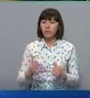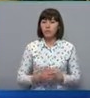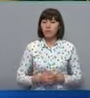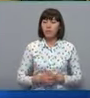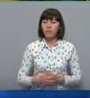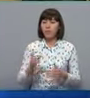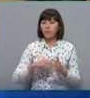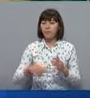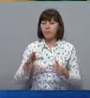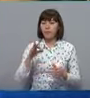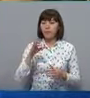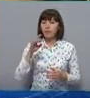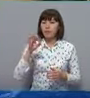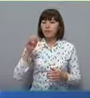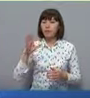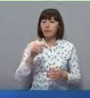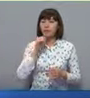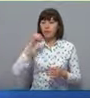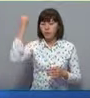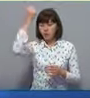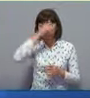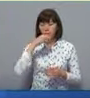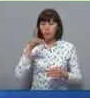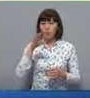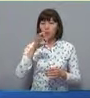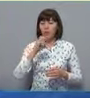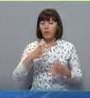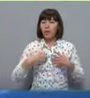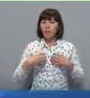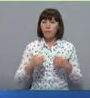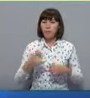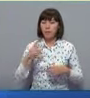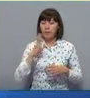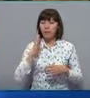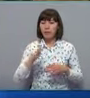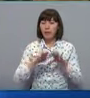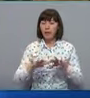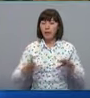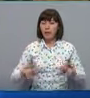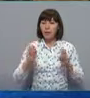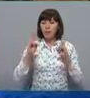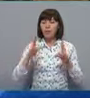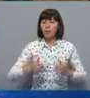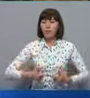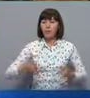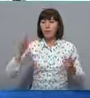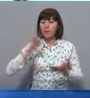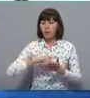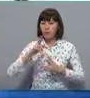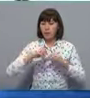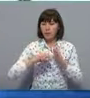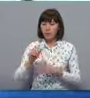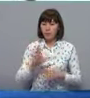Белгілі меценат Қайрат Молдасейітов былтыр отауыстыру компаниясы тарапынан денсаулығында кінәраты бар балаларға арнайы оңалту орталығын салып